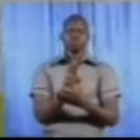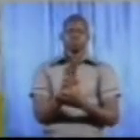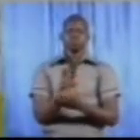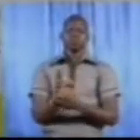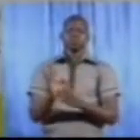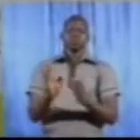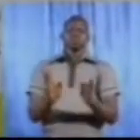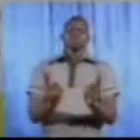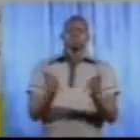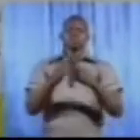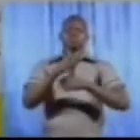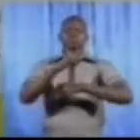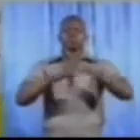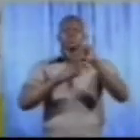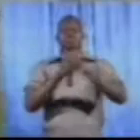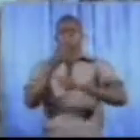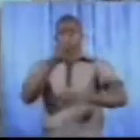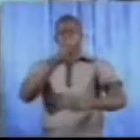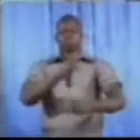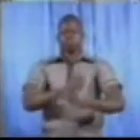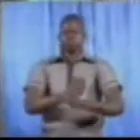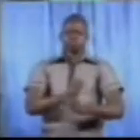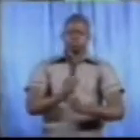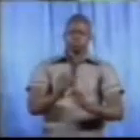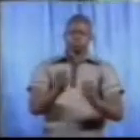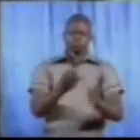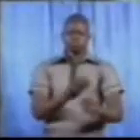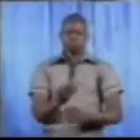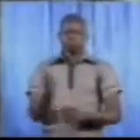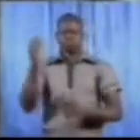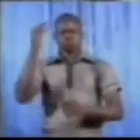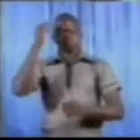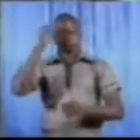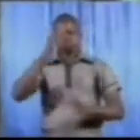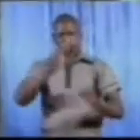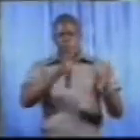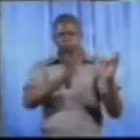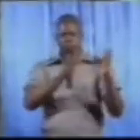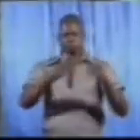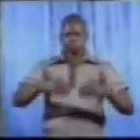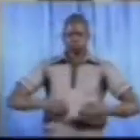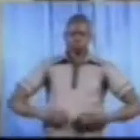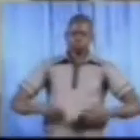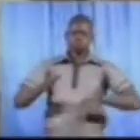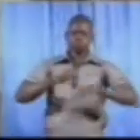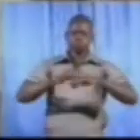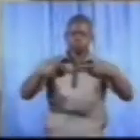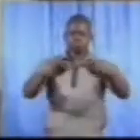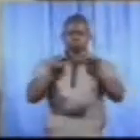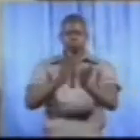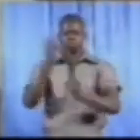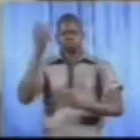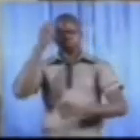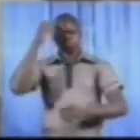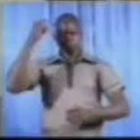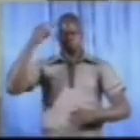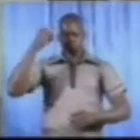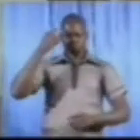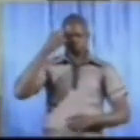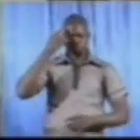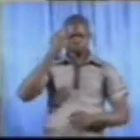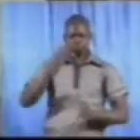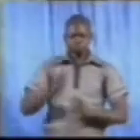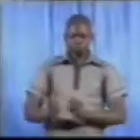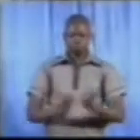L'Agence nationale pour l'emploi, un instrument du ministère en charge de la jeunesse pour mettre en œuvre la politique gouvernementale en